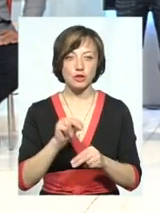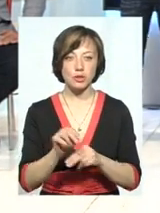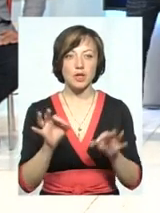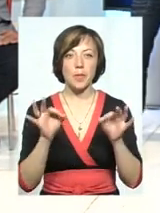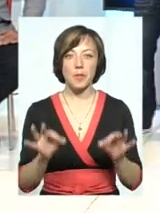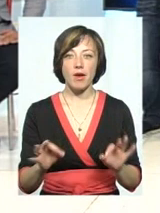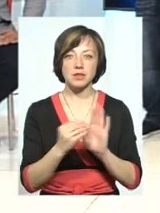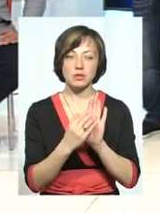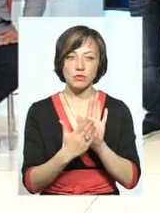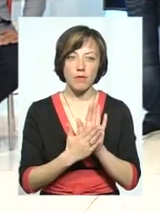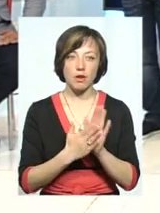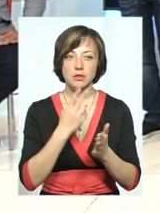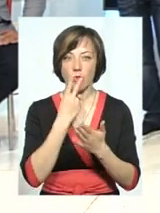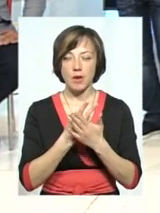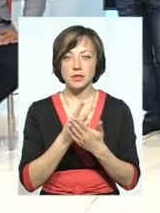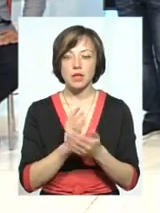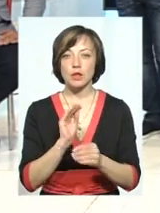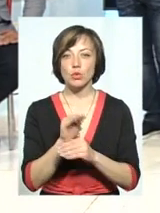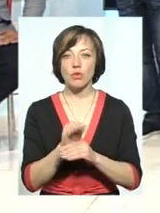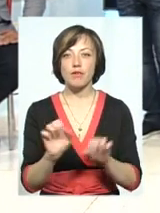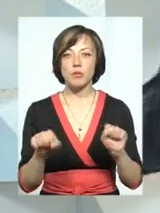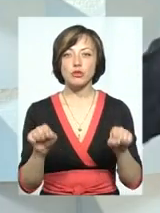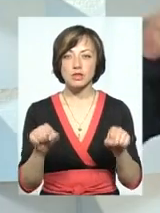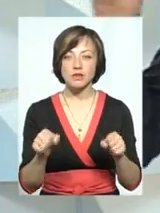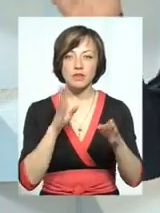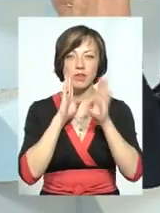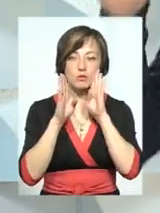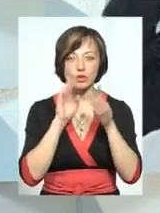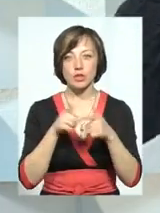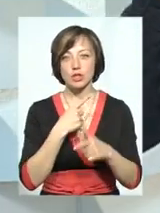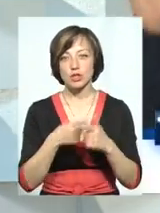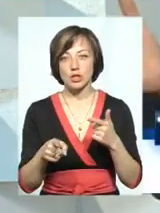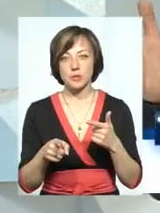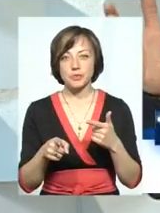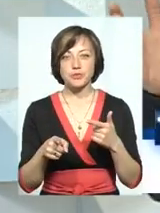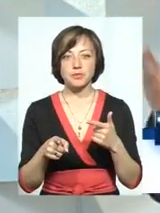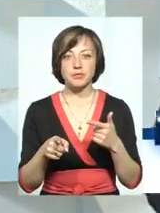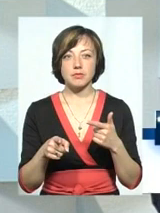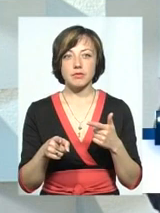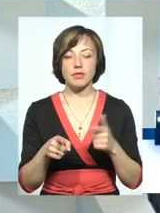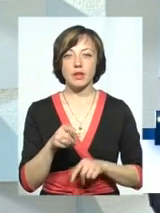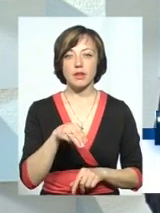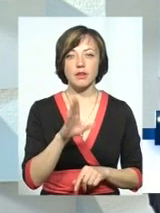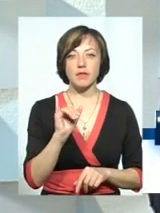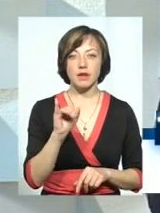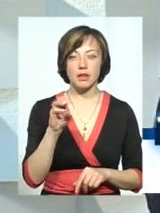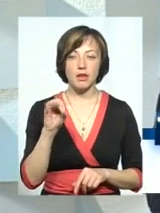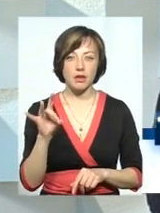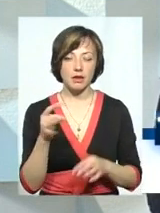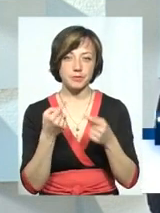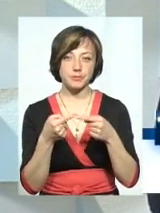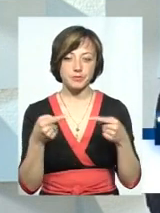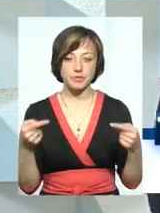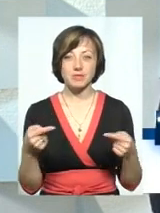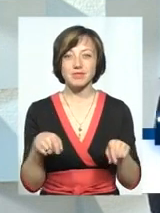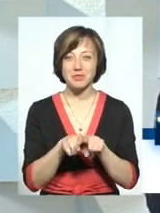правильно зареєструватися, показали додаткові можливості чи в Фейсбуці, чи в Твіттері і так далі, тому подібне. Але